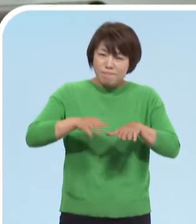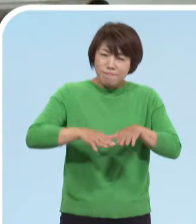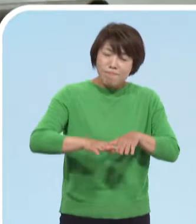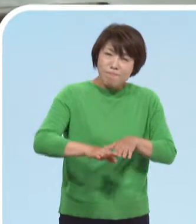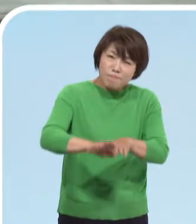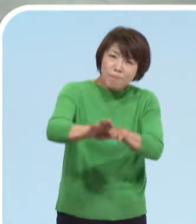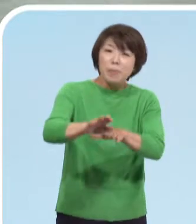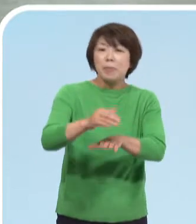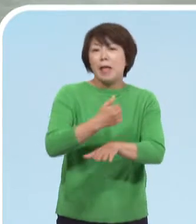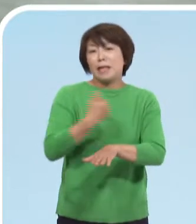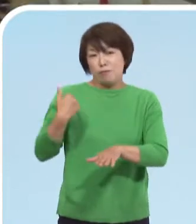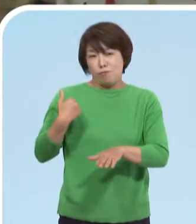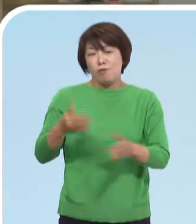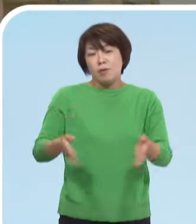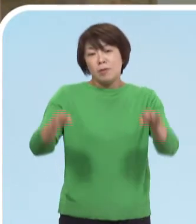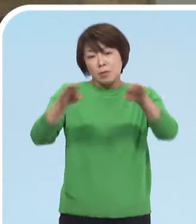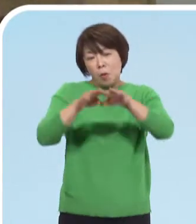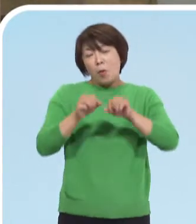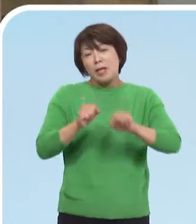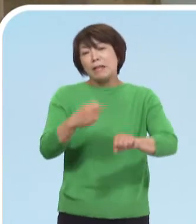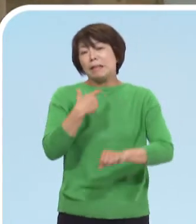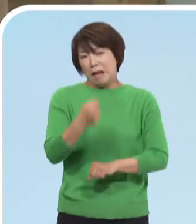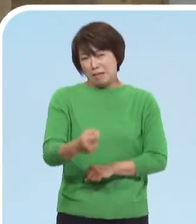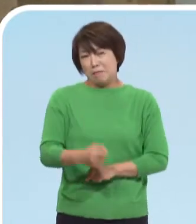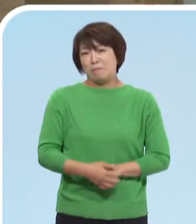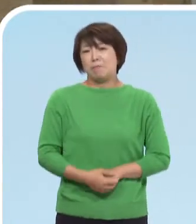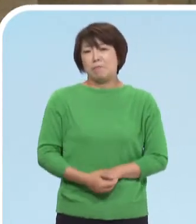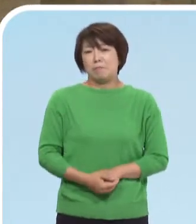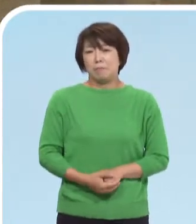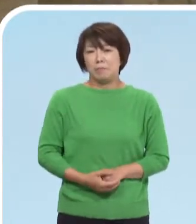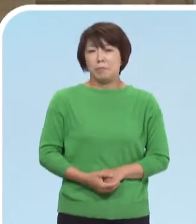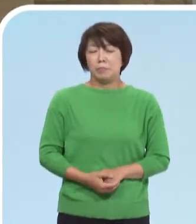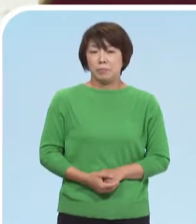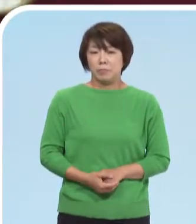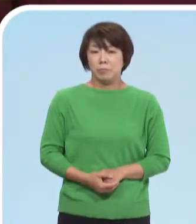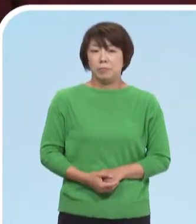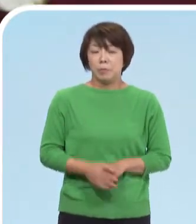る、楽しく滑れるようなパークにしたいです。